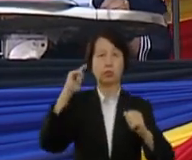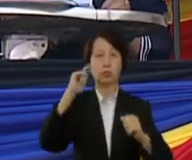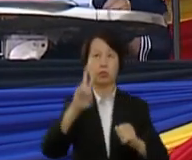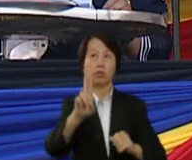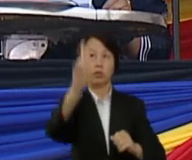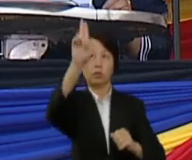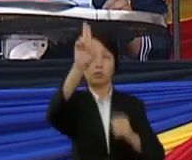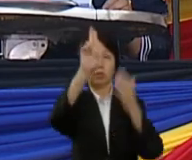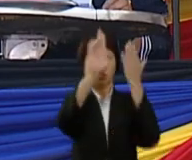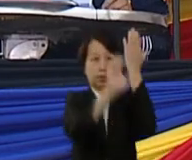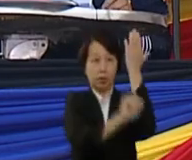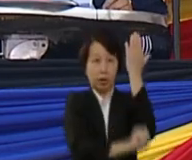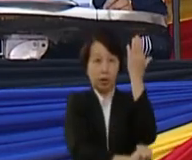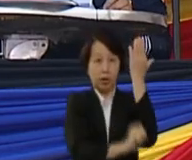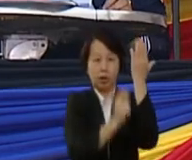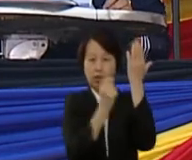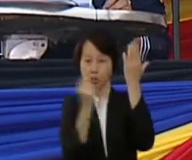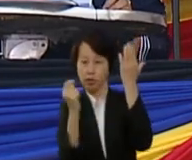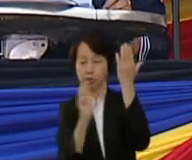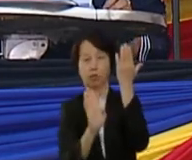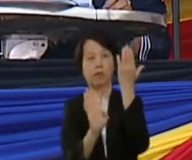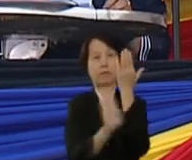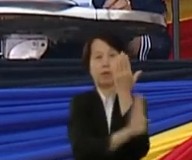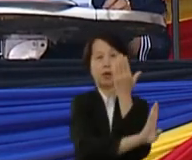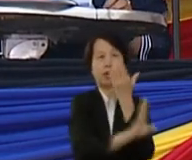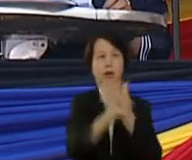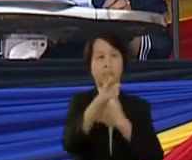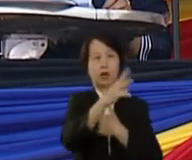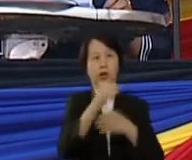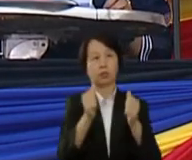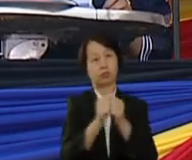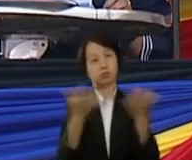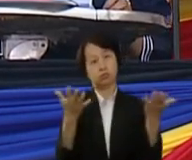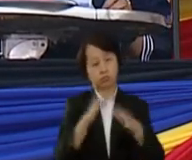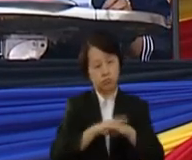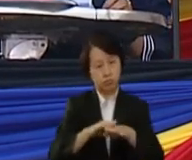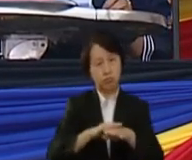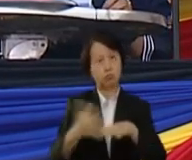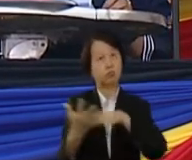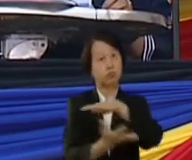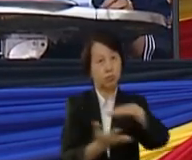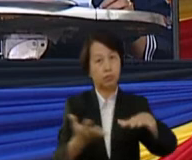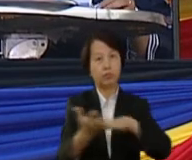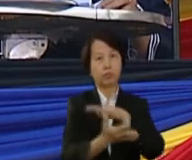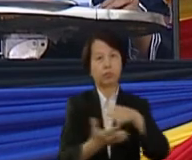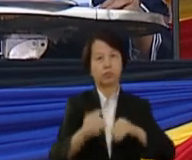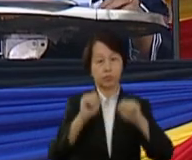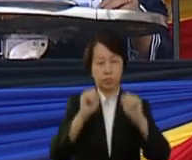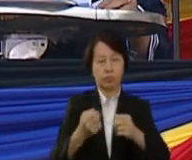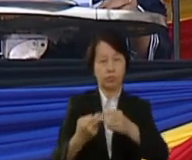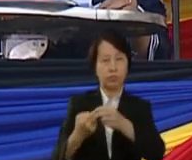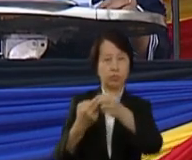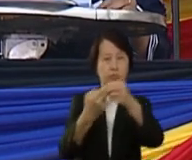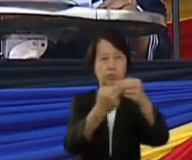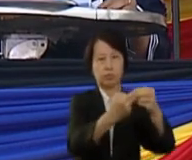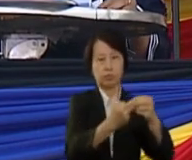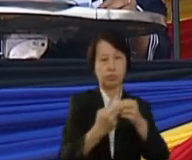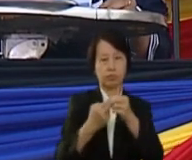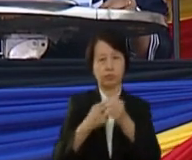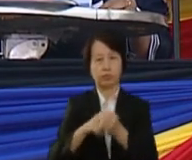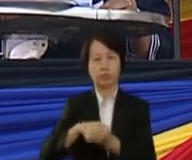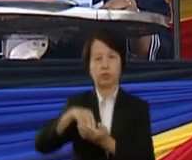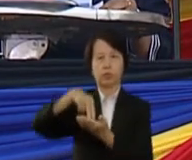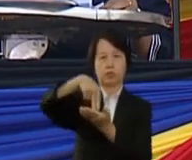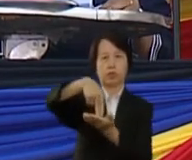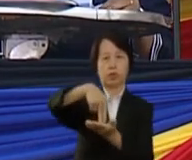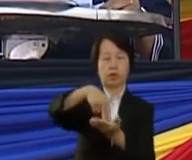utara, selatan, timur dan barat. Tanpa mengira bangsa dan agama, mereka bersatu, bangkit